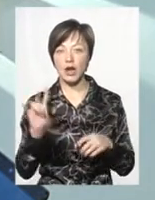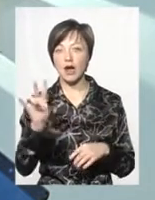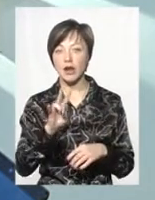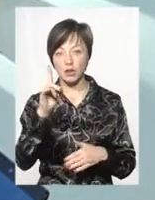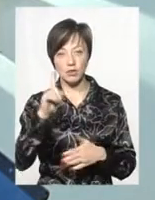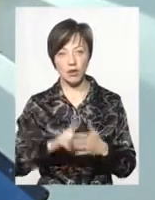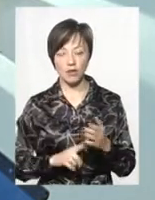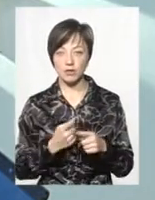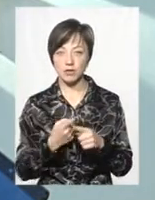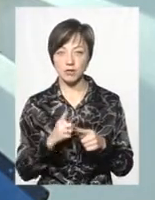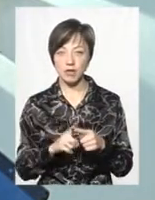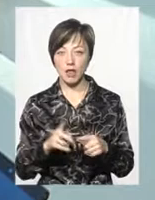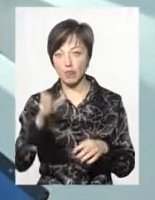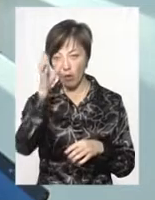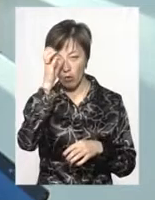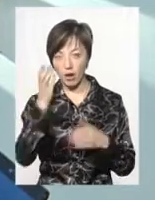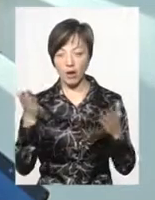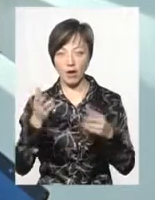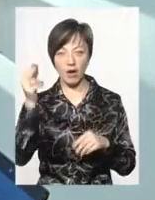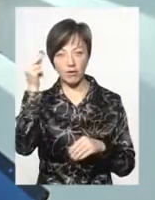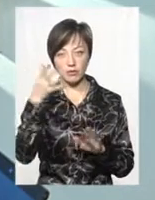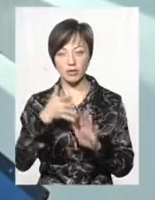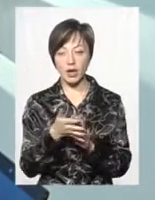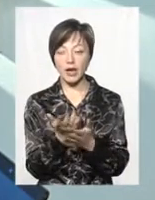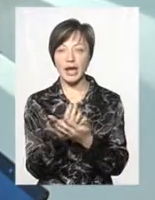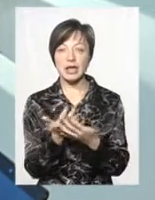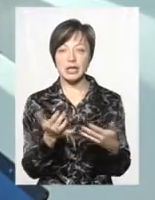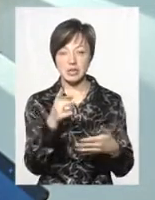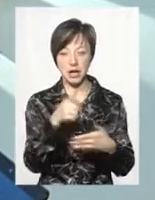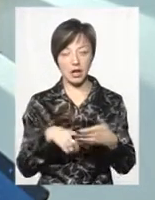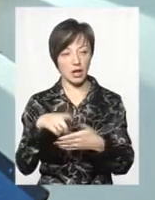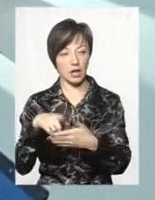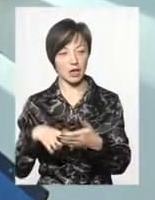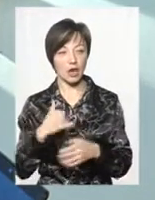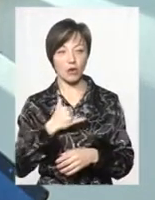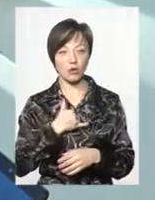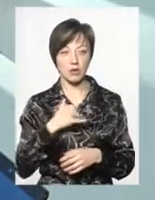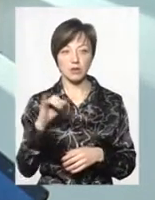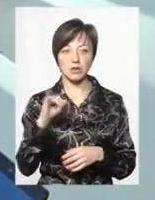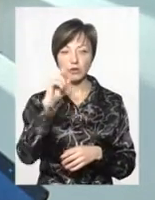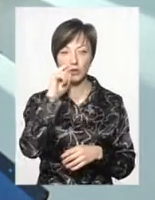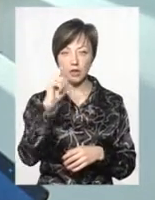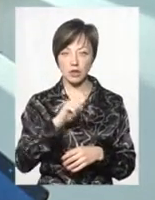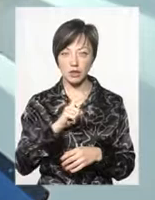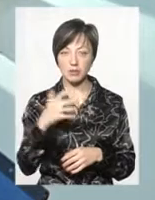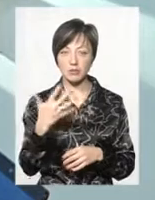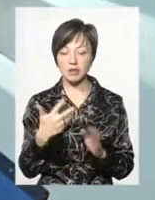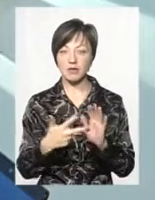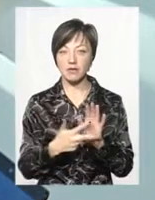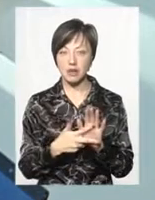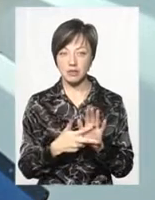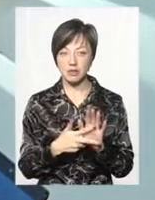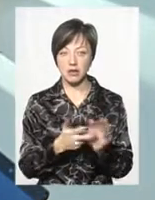– це наука, яка вивчає різні релігії. А в нас і в країні 58, там